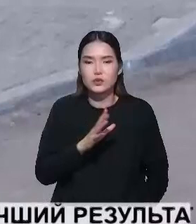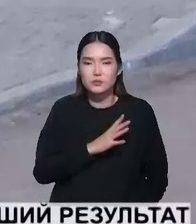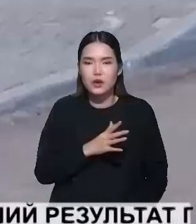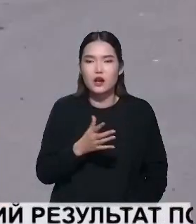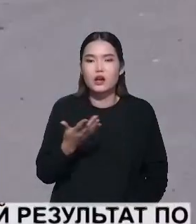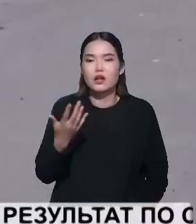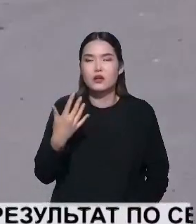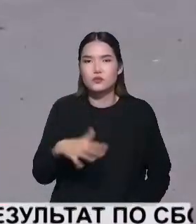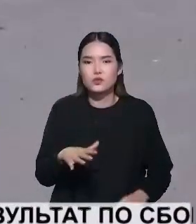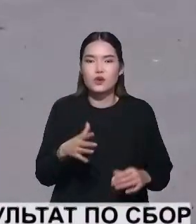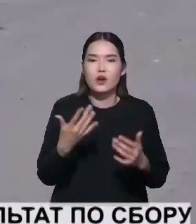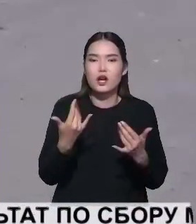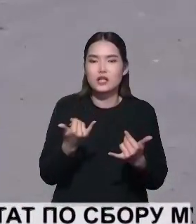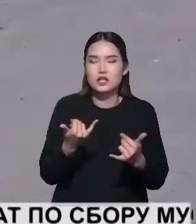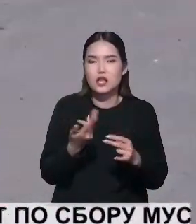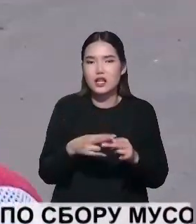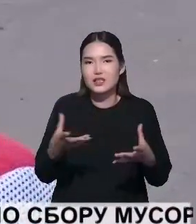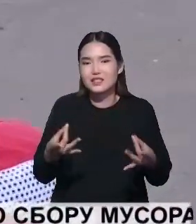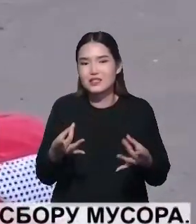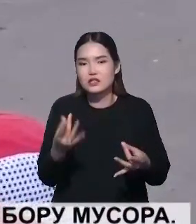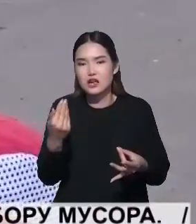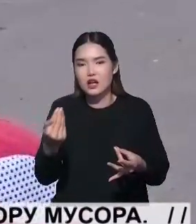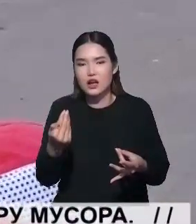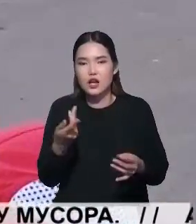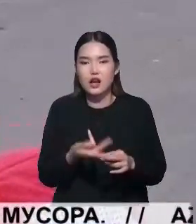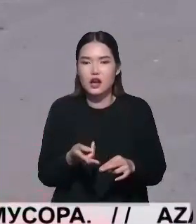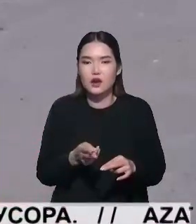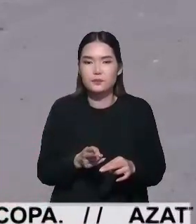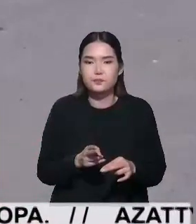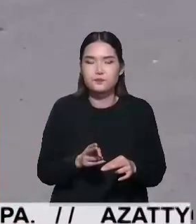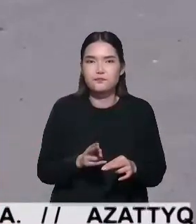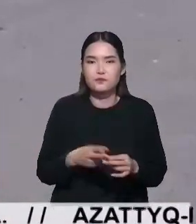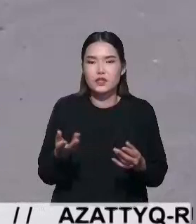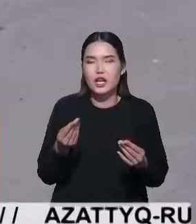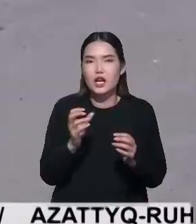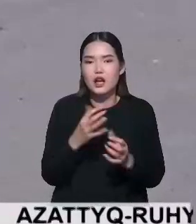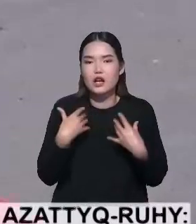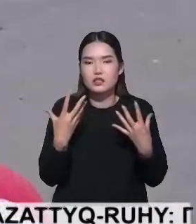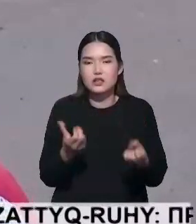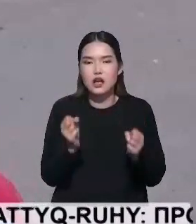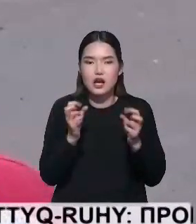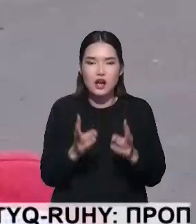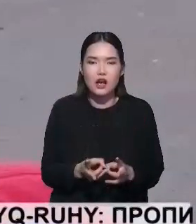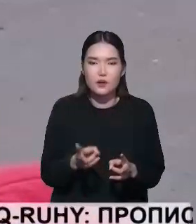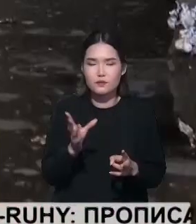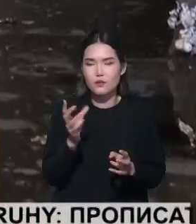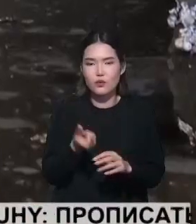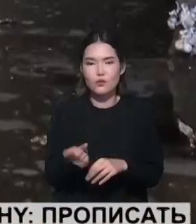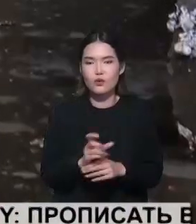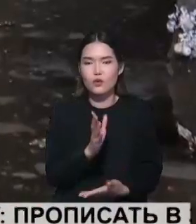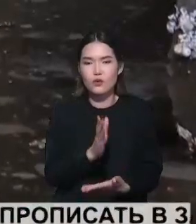поели и на улицу. От этой сырости, во-первых, в доме это все отваливается. У нас даже потолки отваливаются